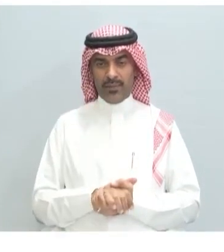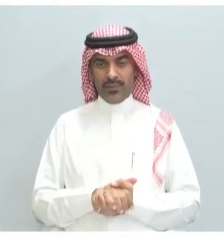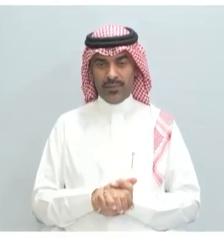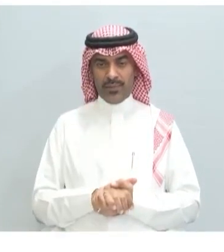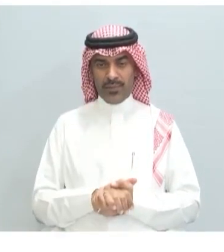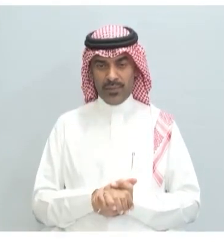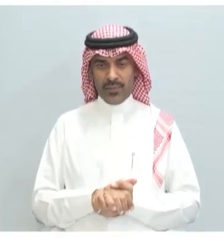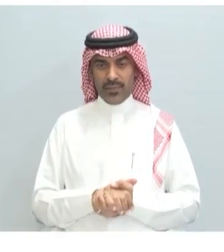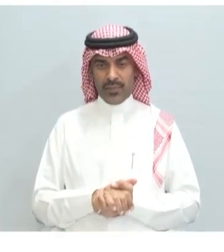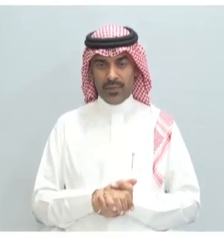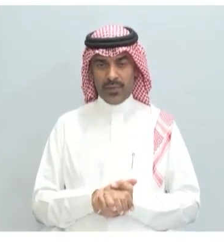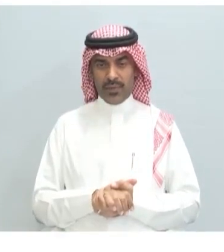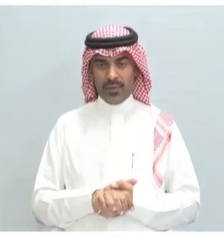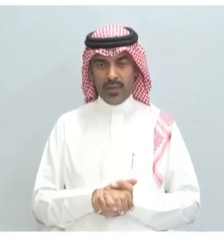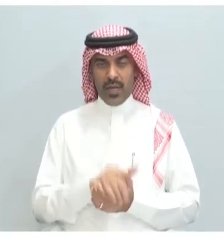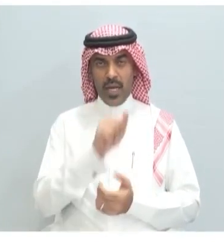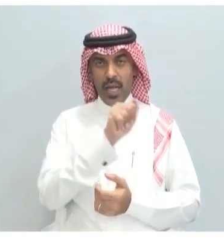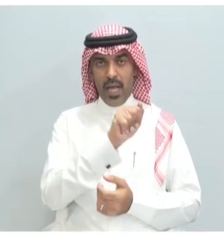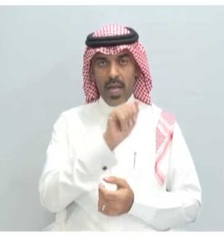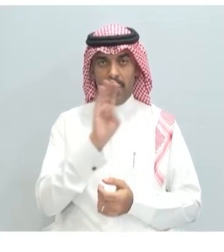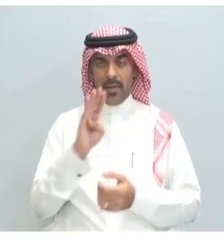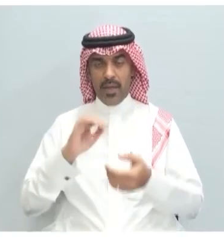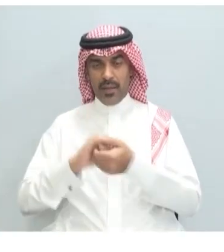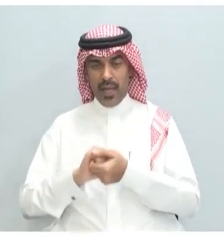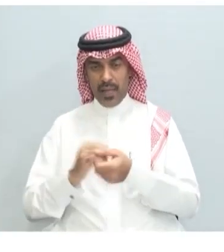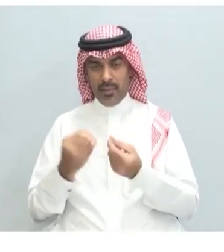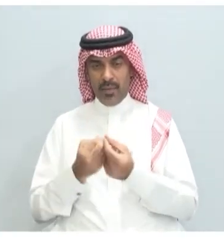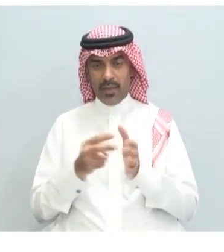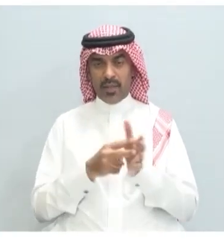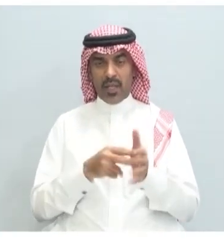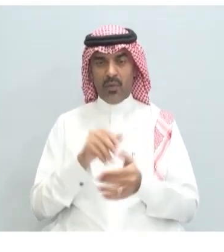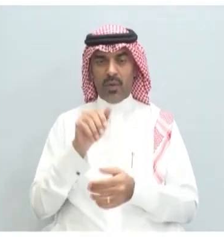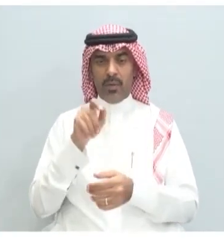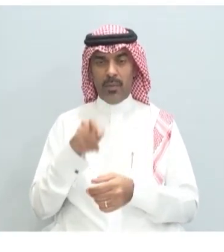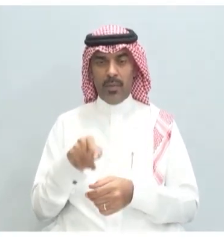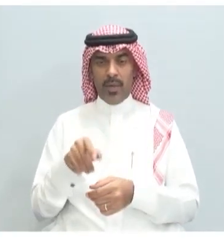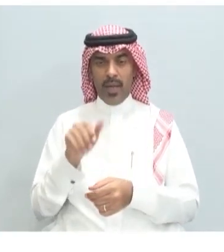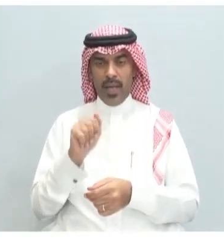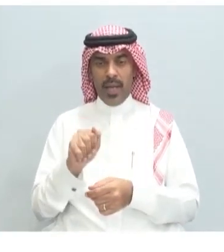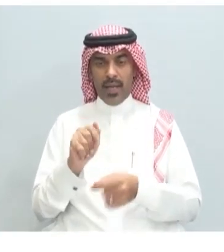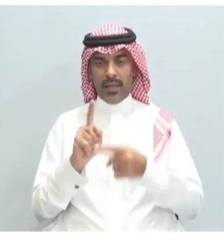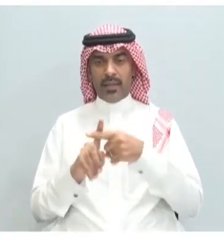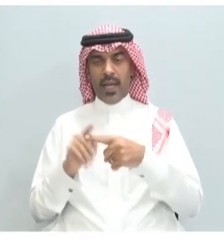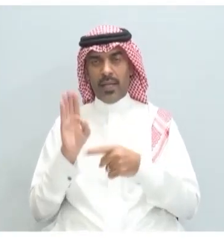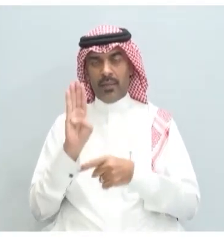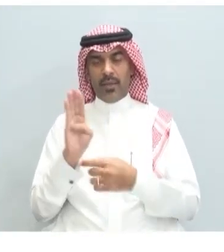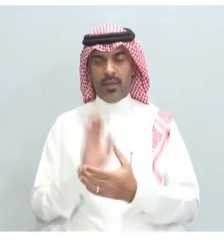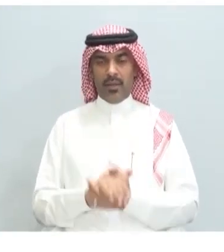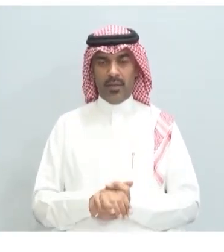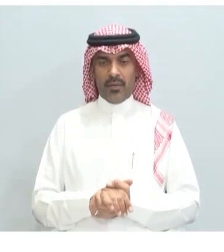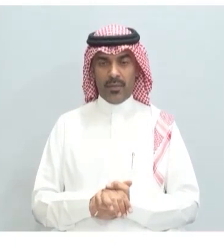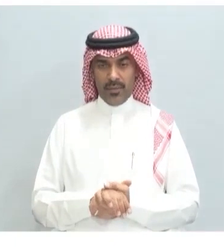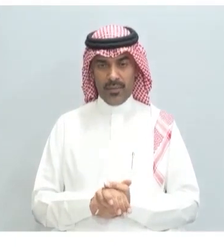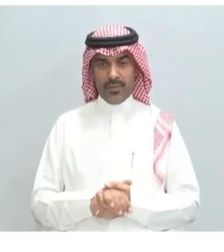احتمال الا a زائدا احتمال البي بشرط ان تكون الحادثتين متنافيين الحادثتين